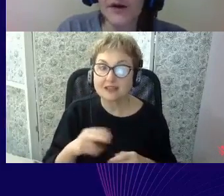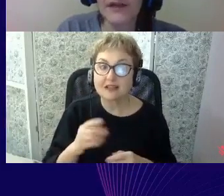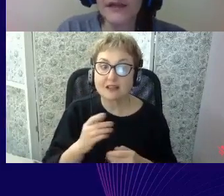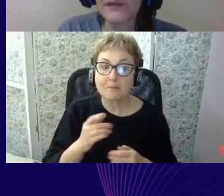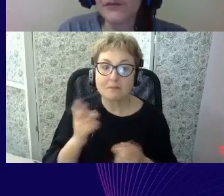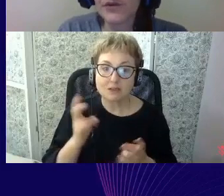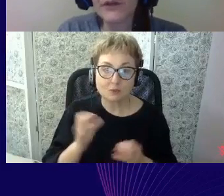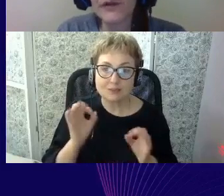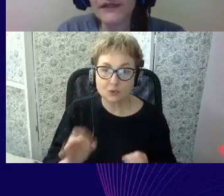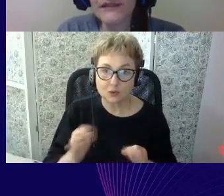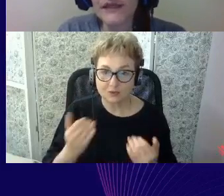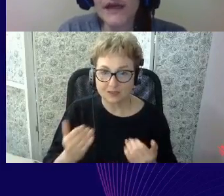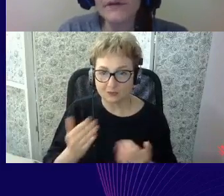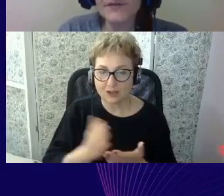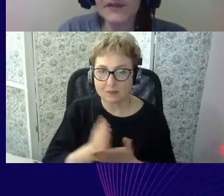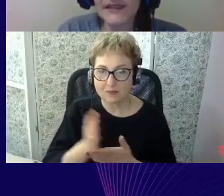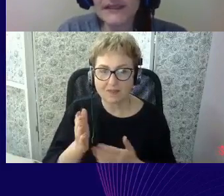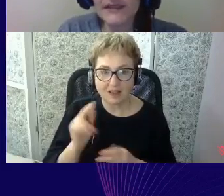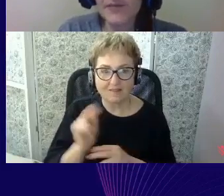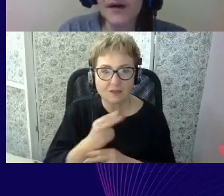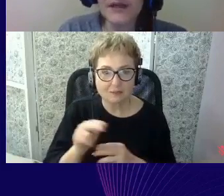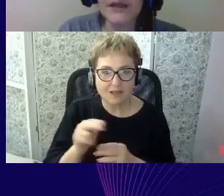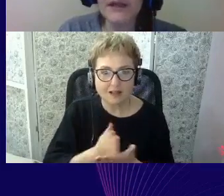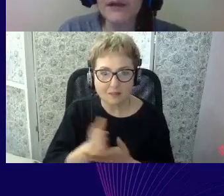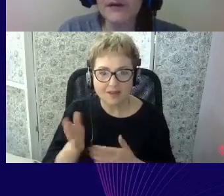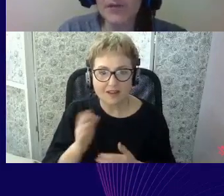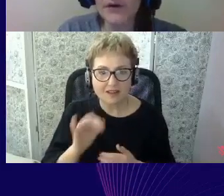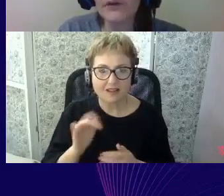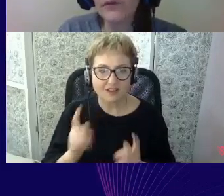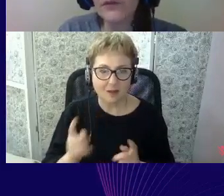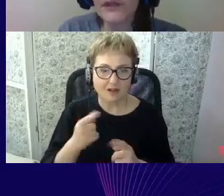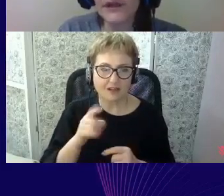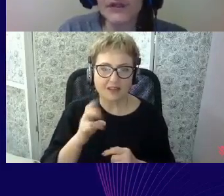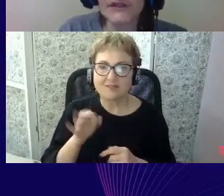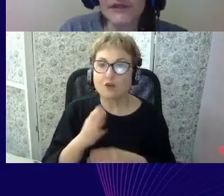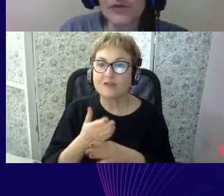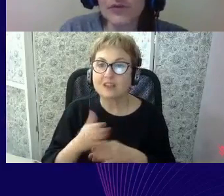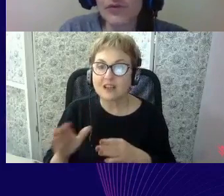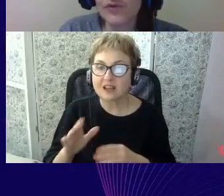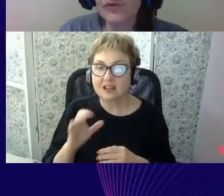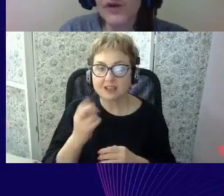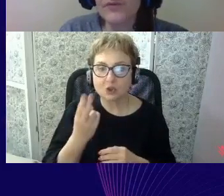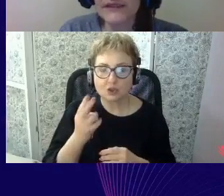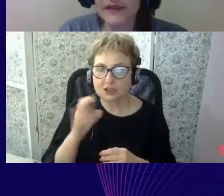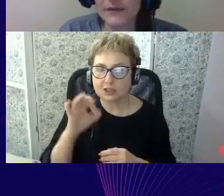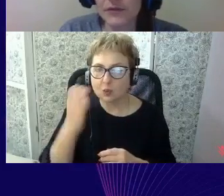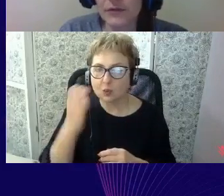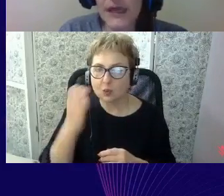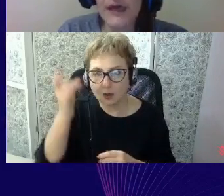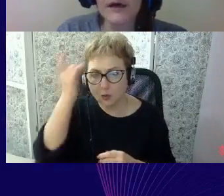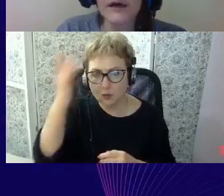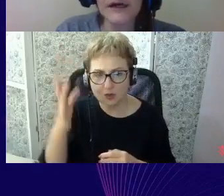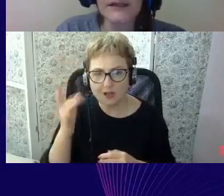Безусловным направлением сегодня является воспитательное направление, и в рамках него выделяют отдельную социокультурную